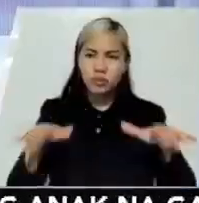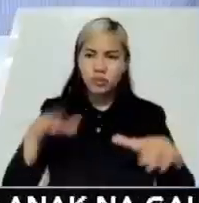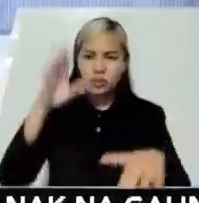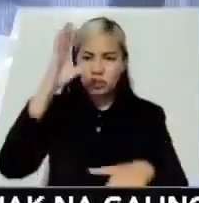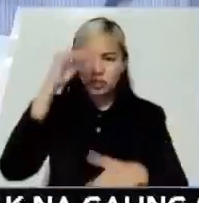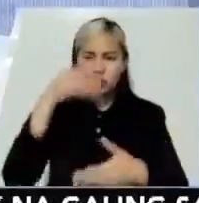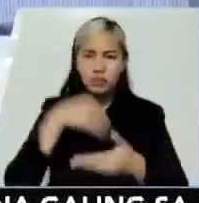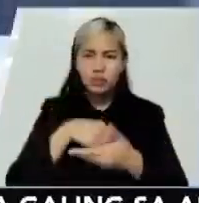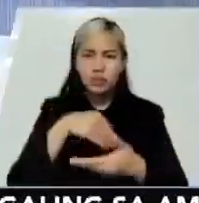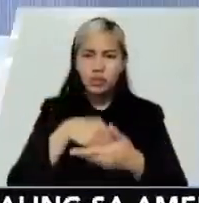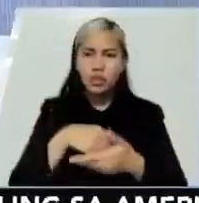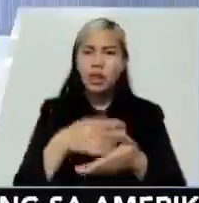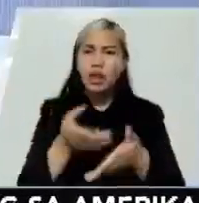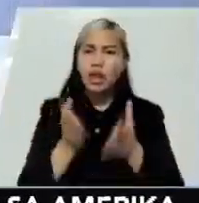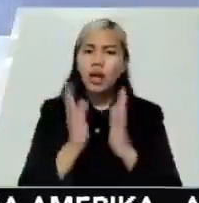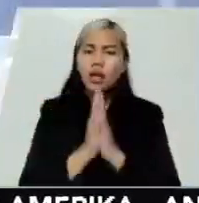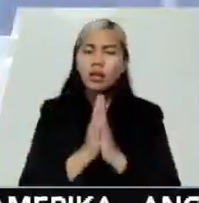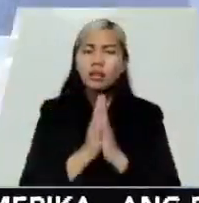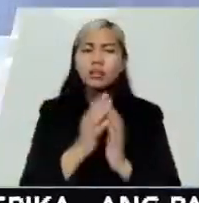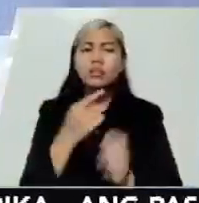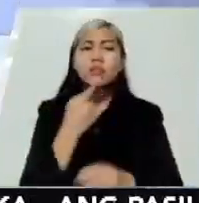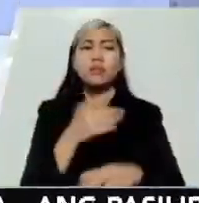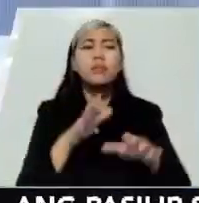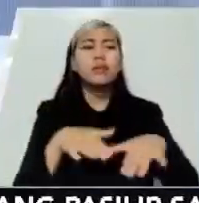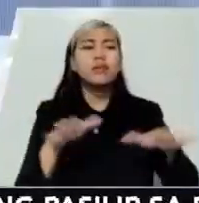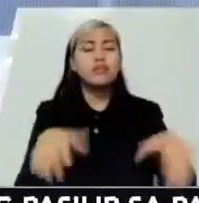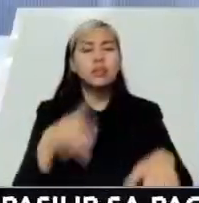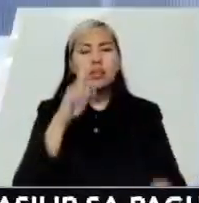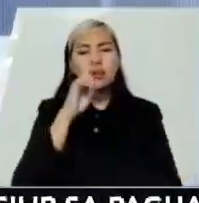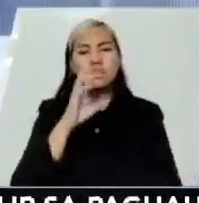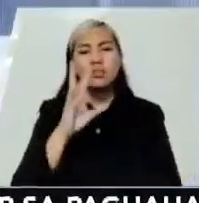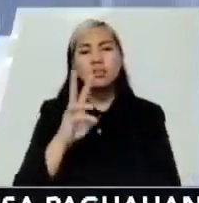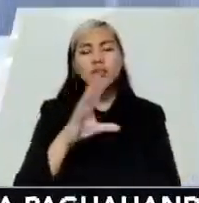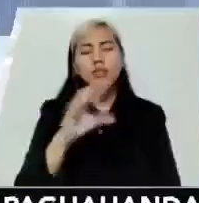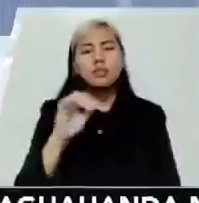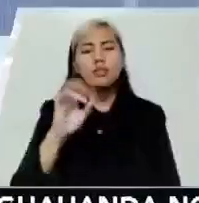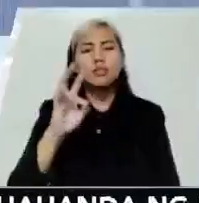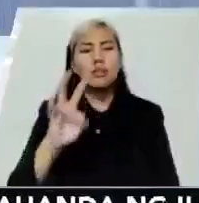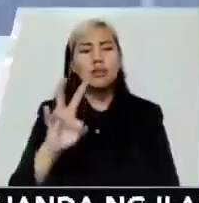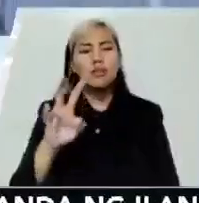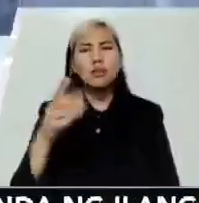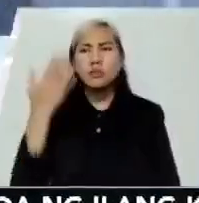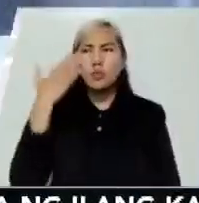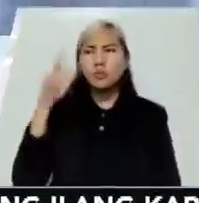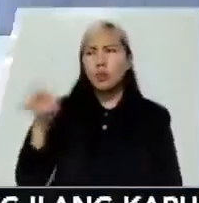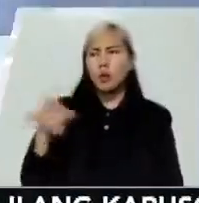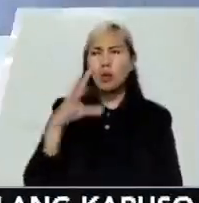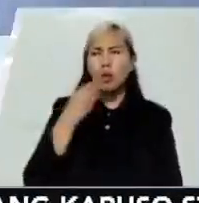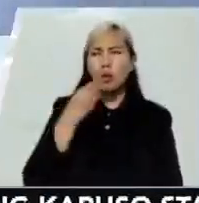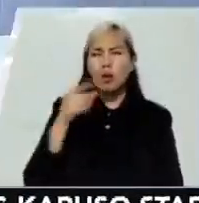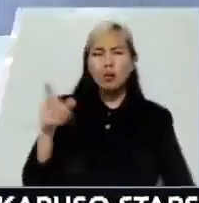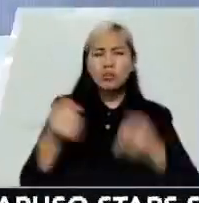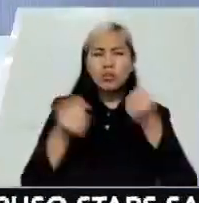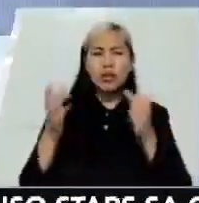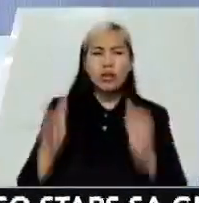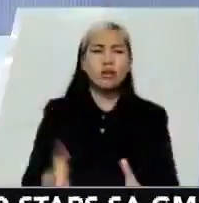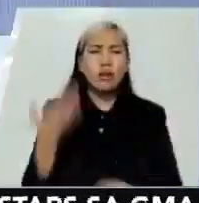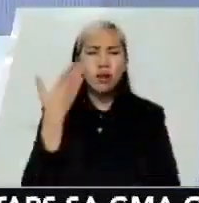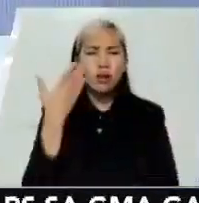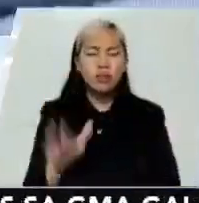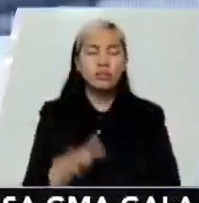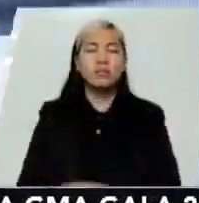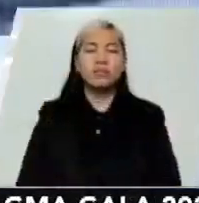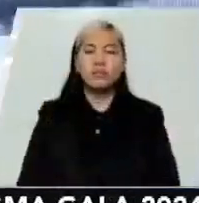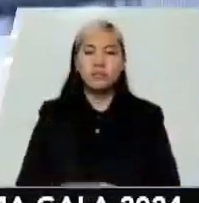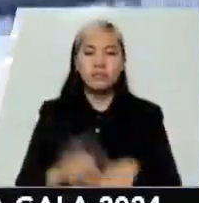tanungin, inamin ng mga batang edad 6 at 7 taon na hindi nila kilala ang driver. Base sa investigasyon, itinakas ng